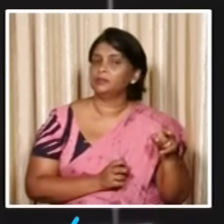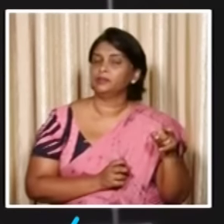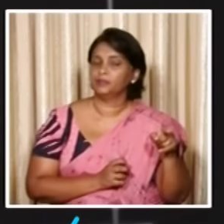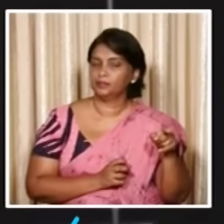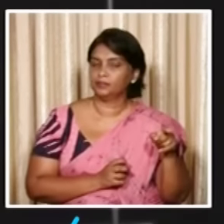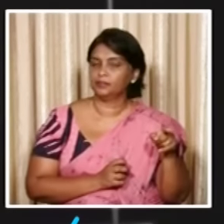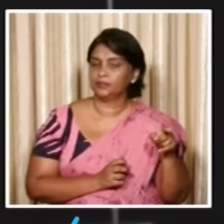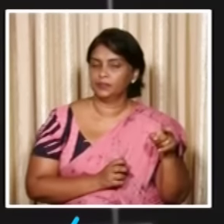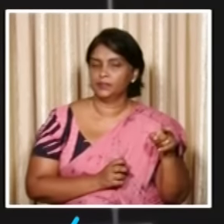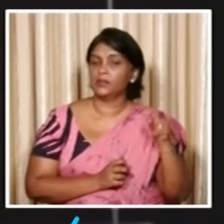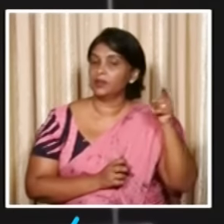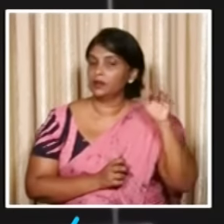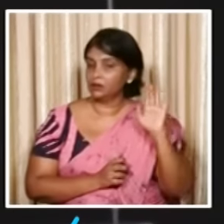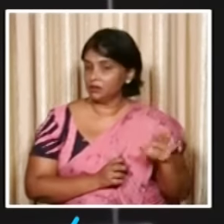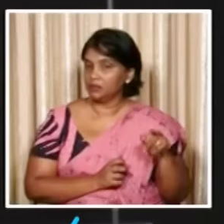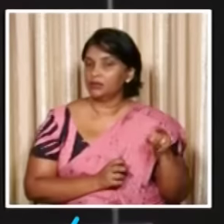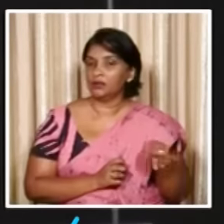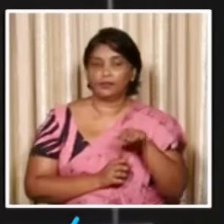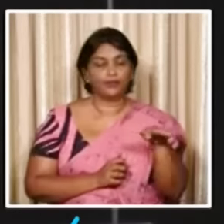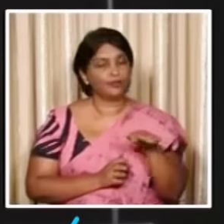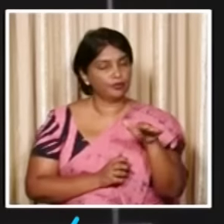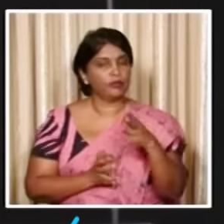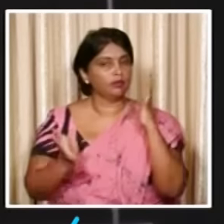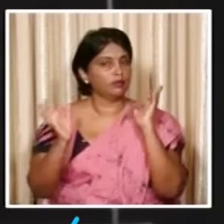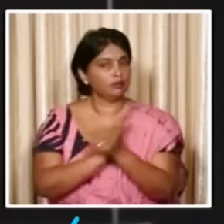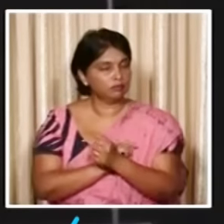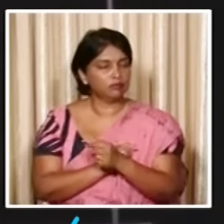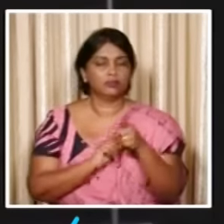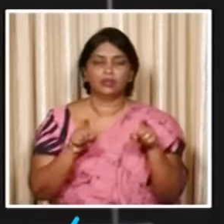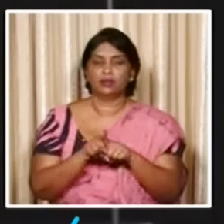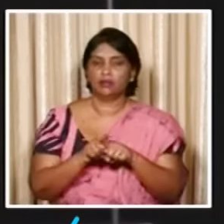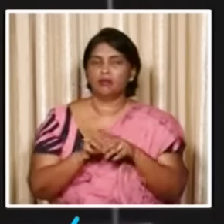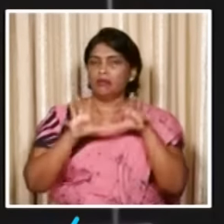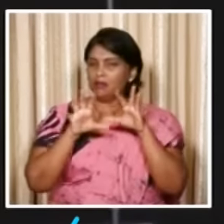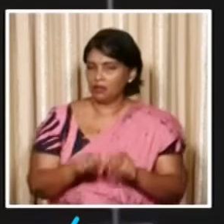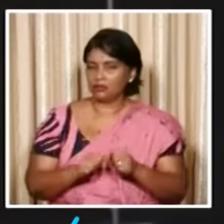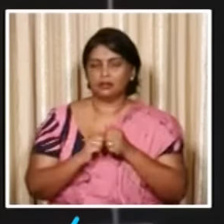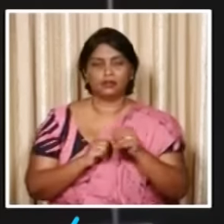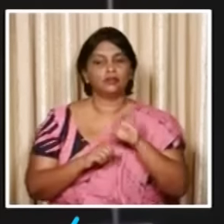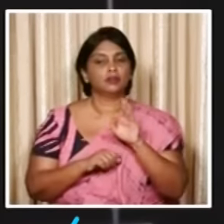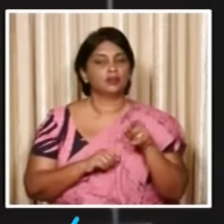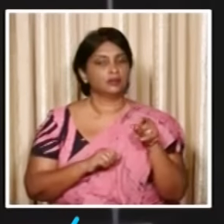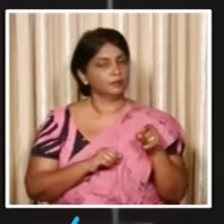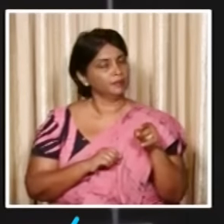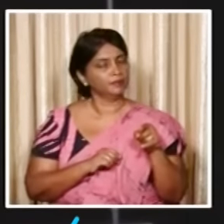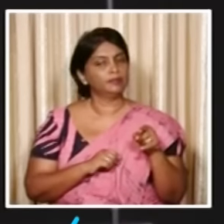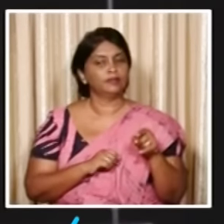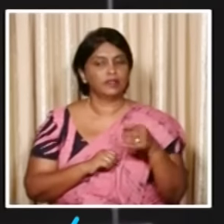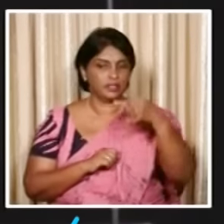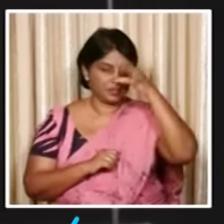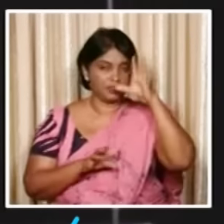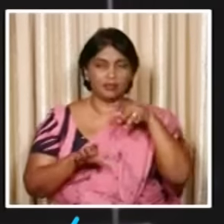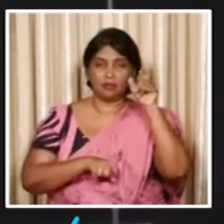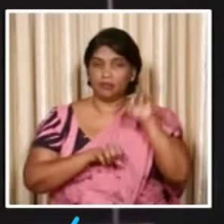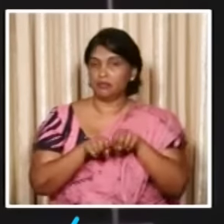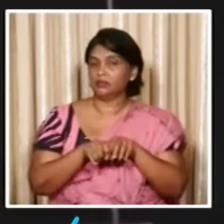எவ்வளவு அநியாயமானது என்பதைத்தான் நான் இந்த உயர்ந்த சபையிலே பதிவு செய்ய விரும்புகிறேன். அதே போல இன்னும் ஒரு முக்கியமான விடயம், கௌரவ தலைமை